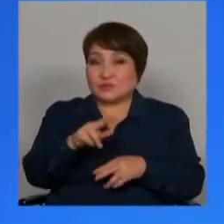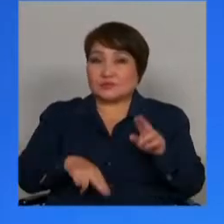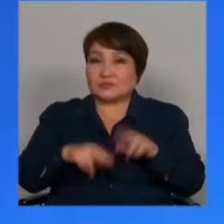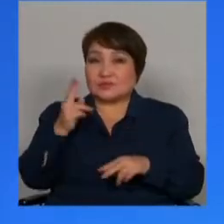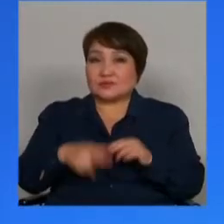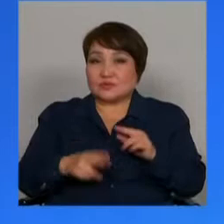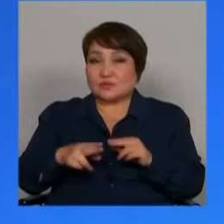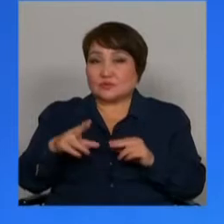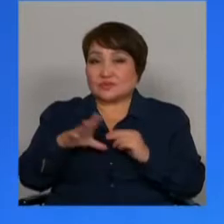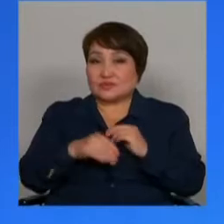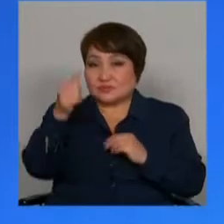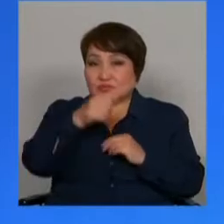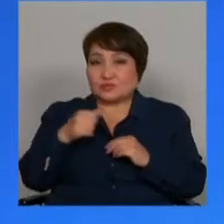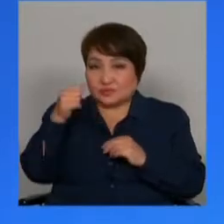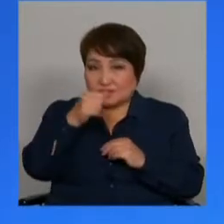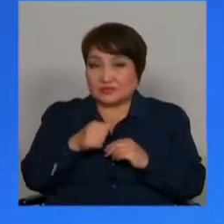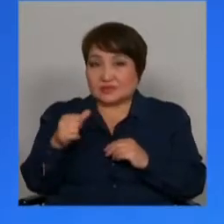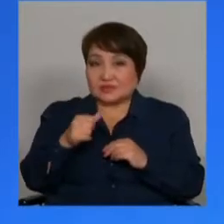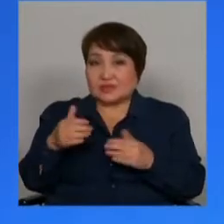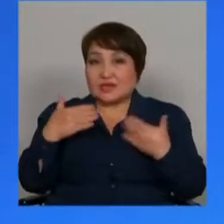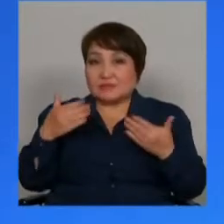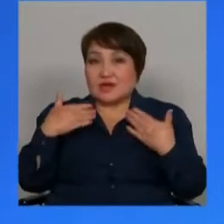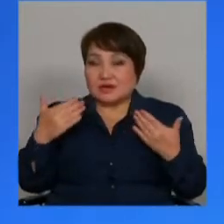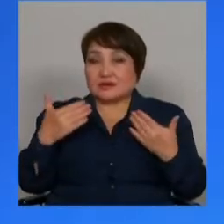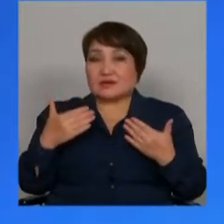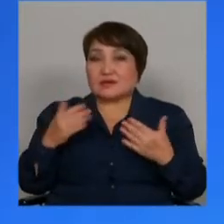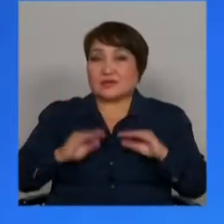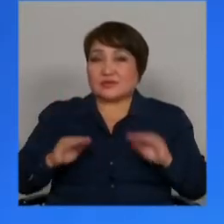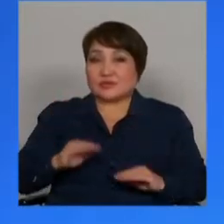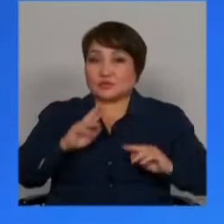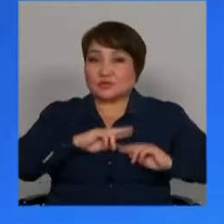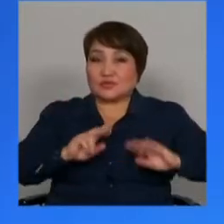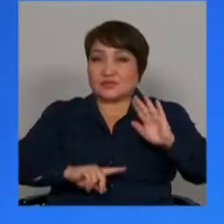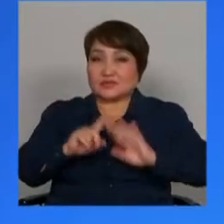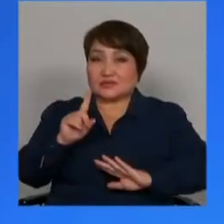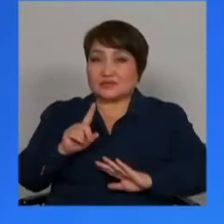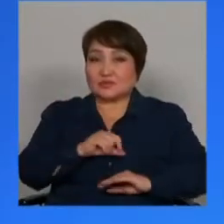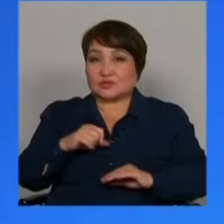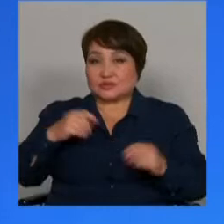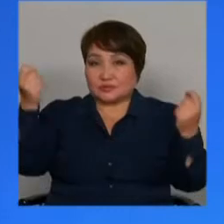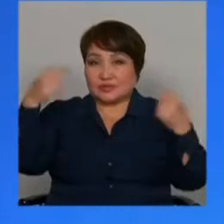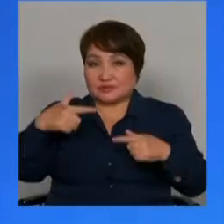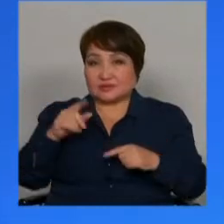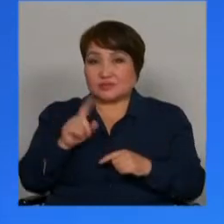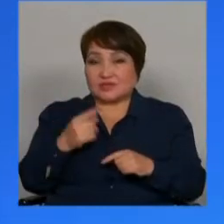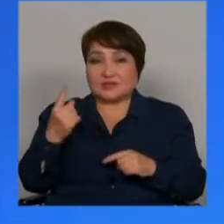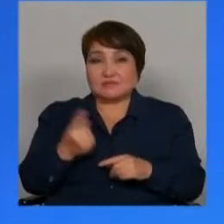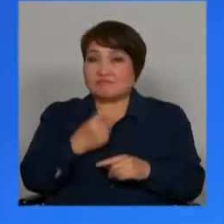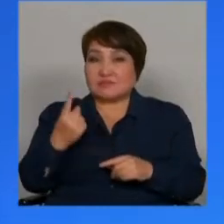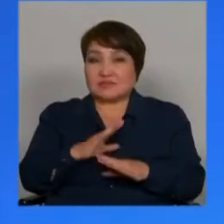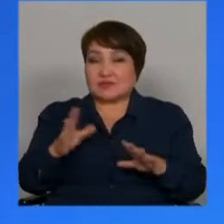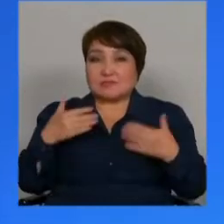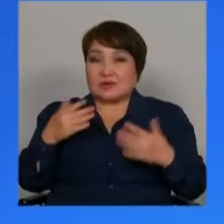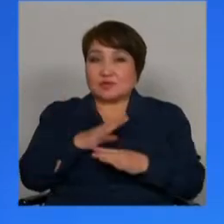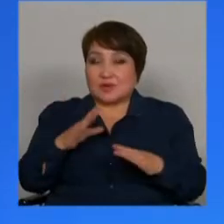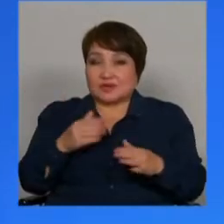Кемел шағын ауданындағы парк аймағын абаттандыру жұмыстары басталды. Өздеріңіз білетіндей, мұнда бірде бір парк болмаған алдында